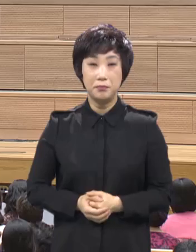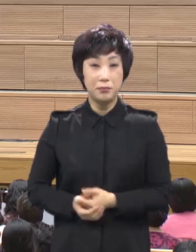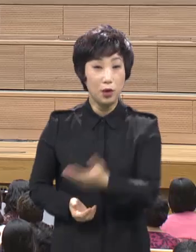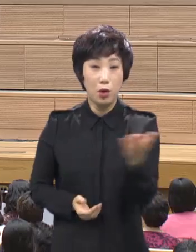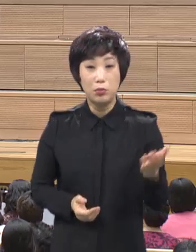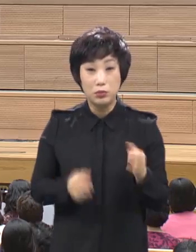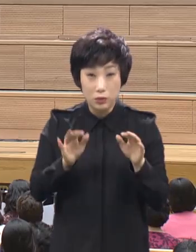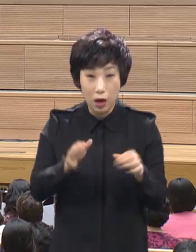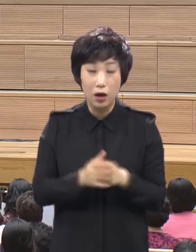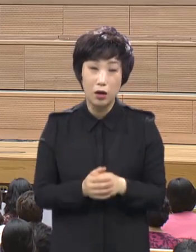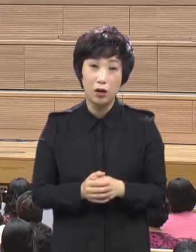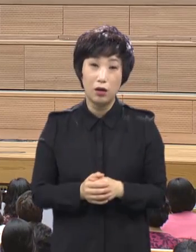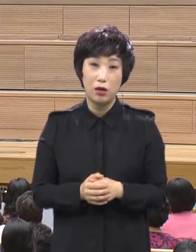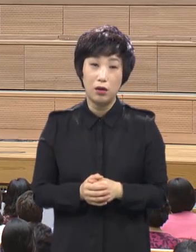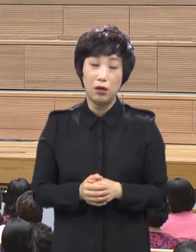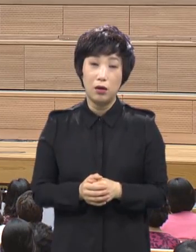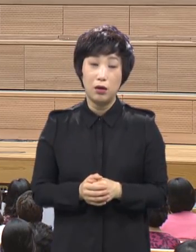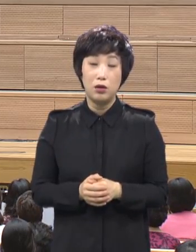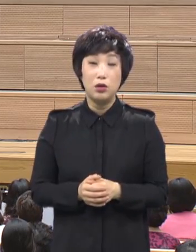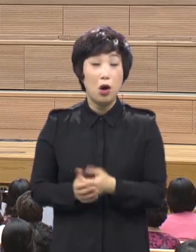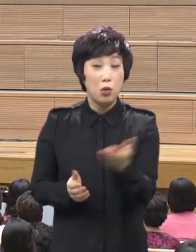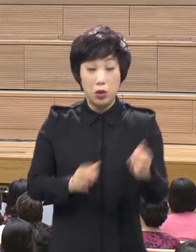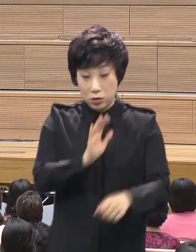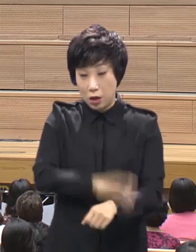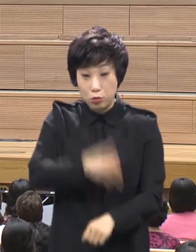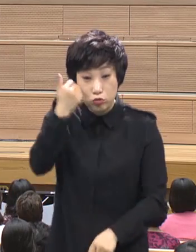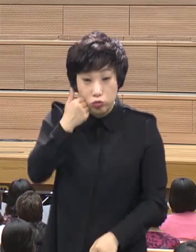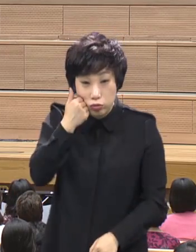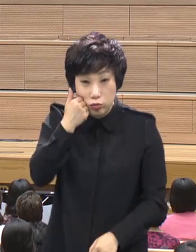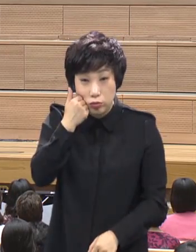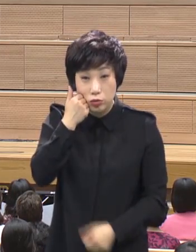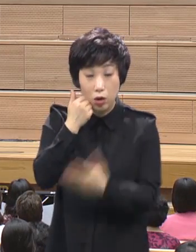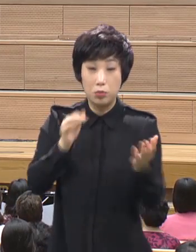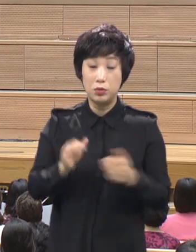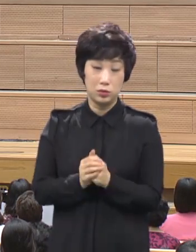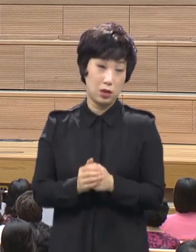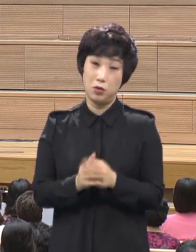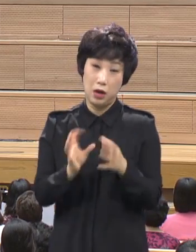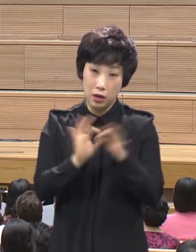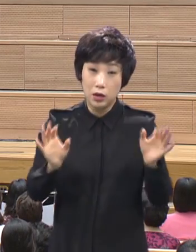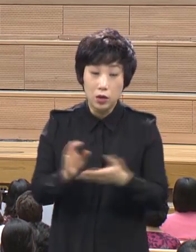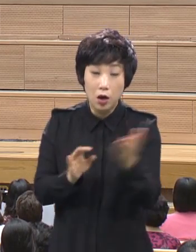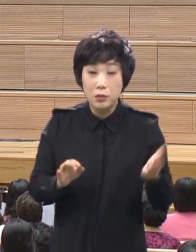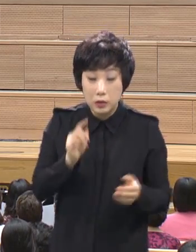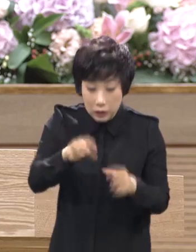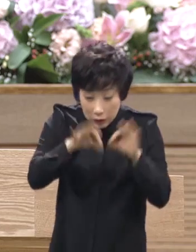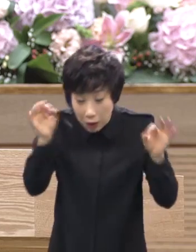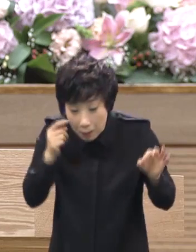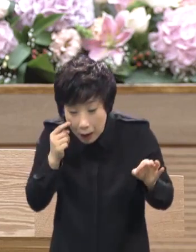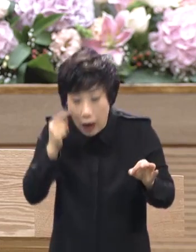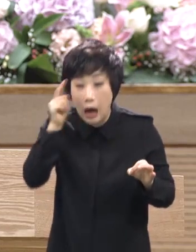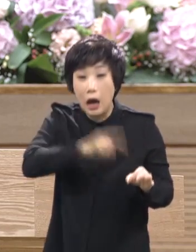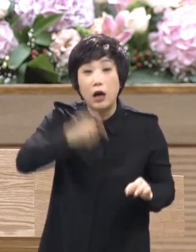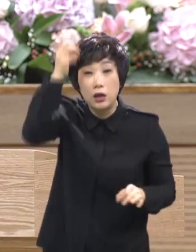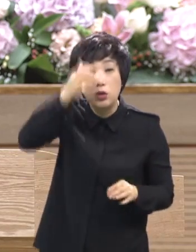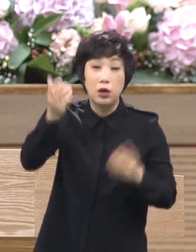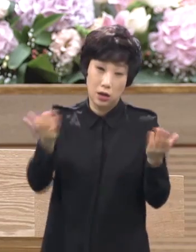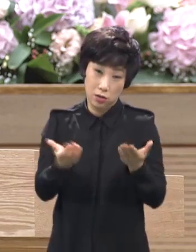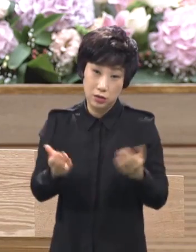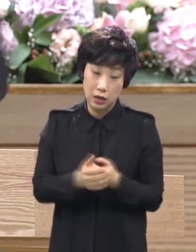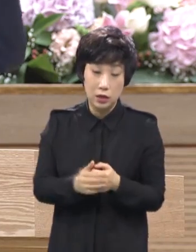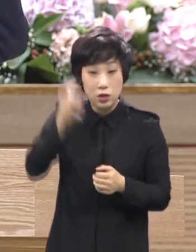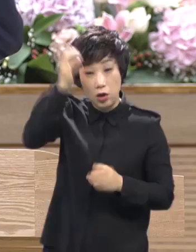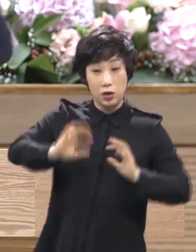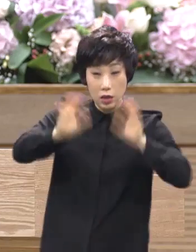요렇게 될 때 누가 잘못했든지 이건 악한 영의 역사다. 영적 세계를 아는